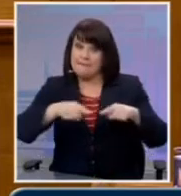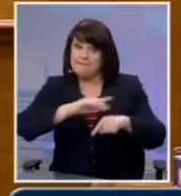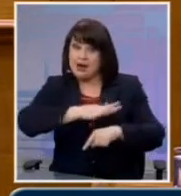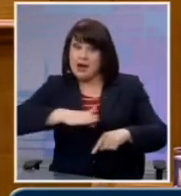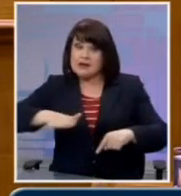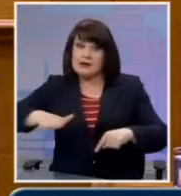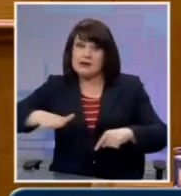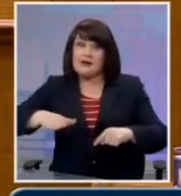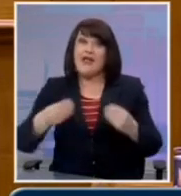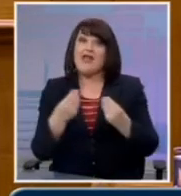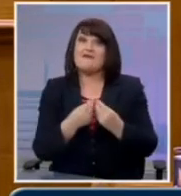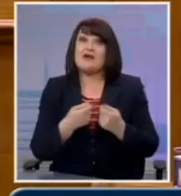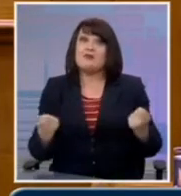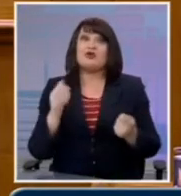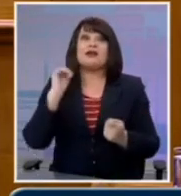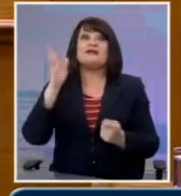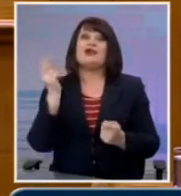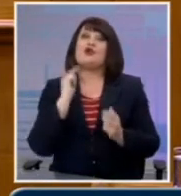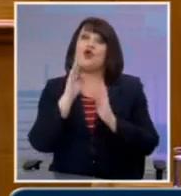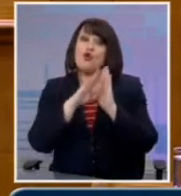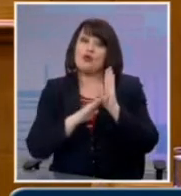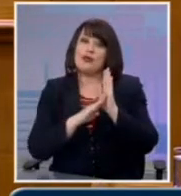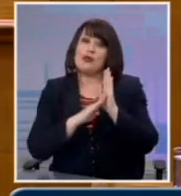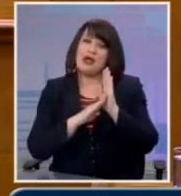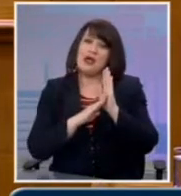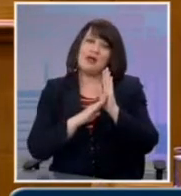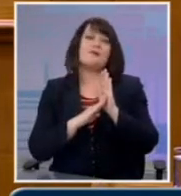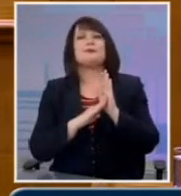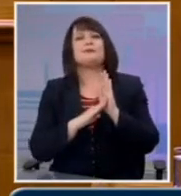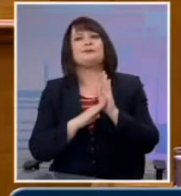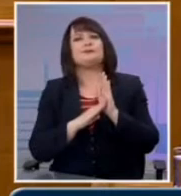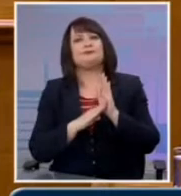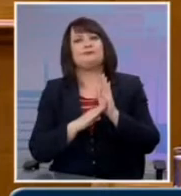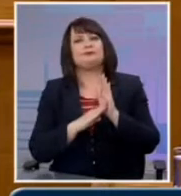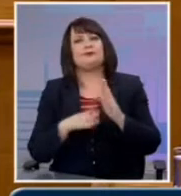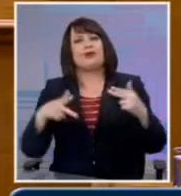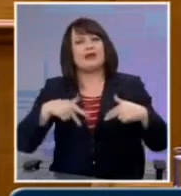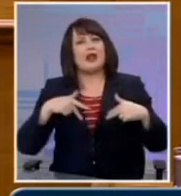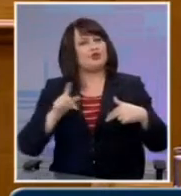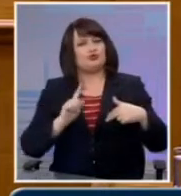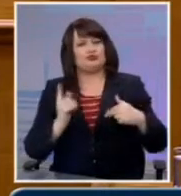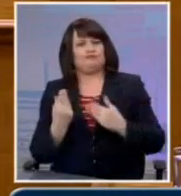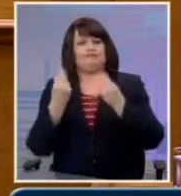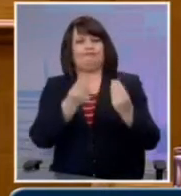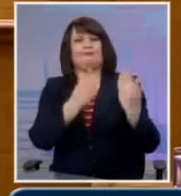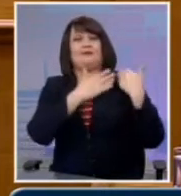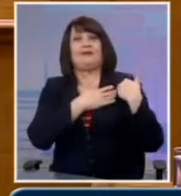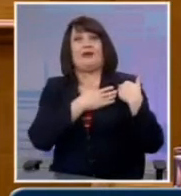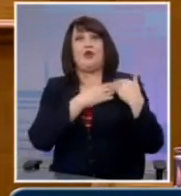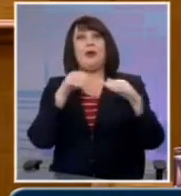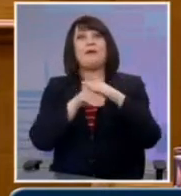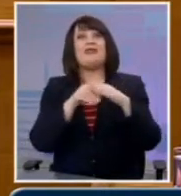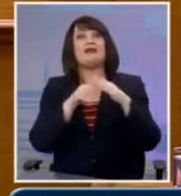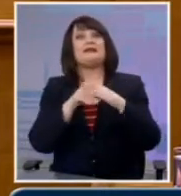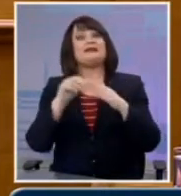ISPS και την εφαρμογή του, αντί εκεί που προβλεπόταν να το έχει το κράτος, το ανέλαβε ο επενδυτής.